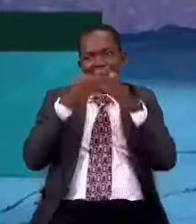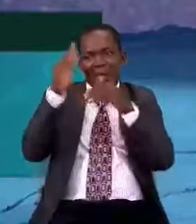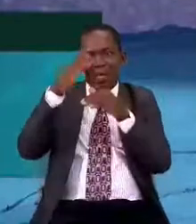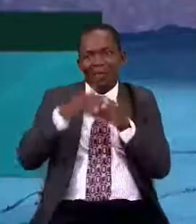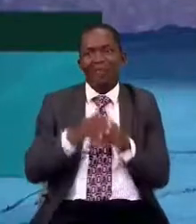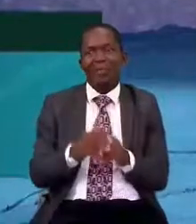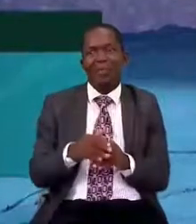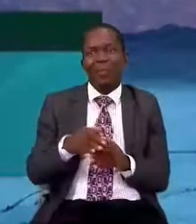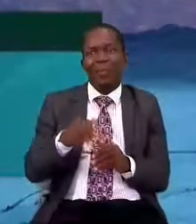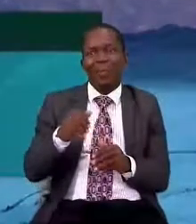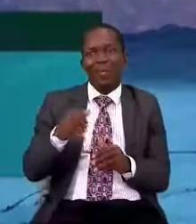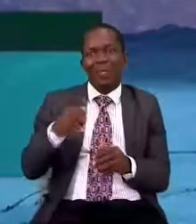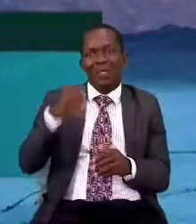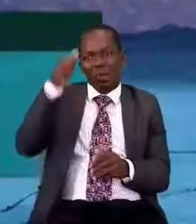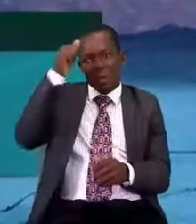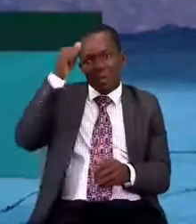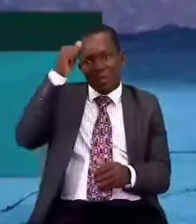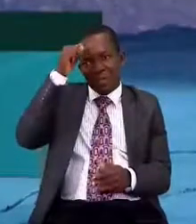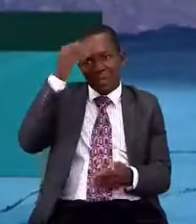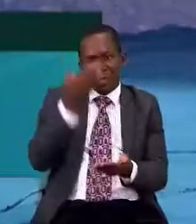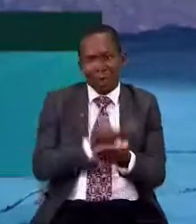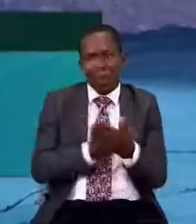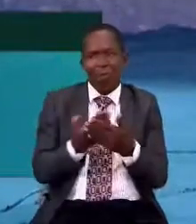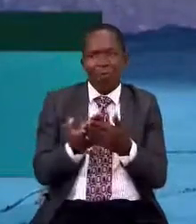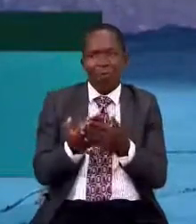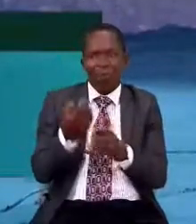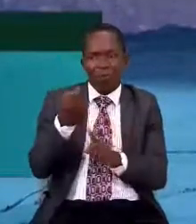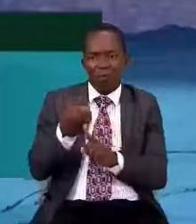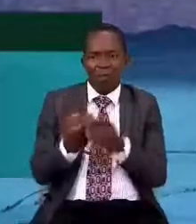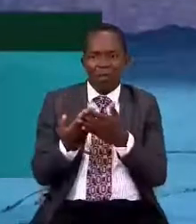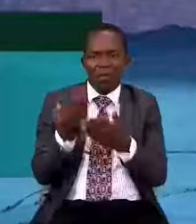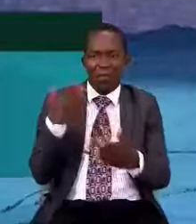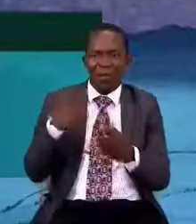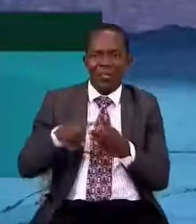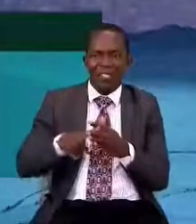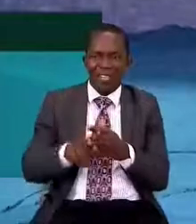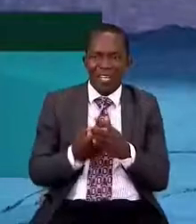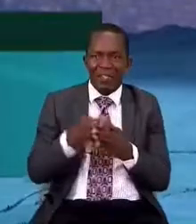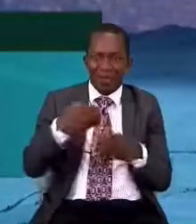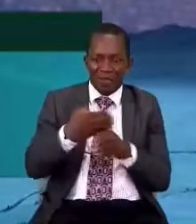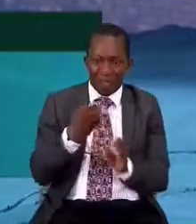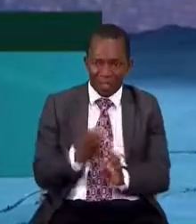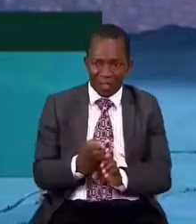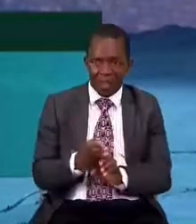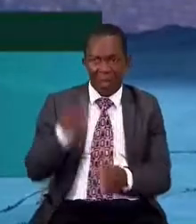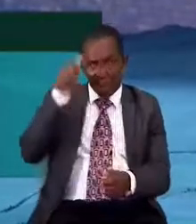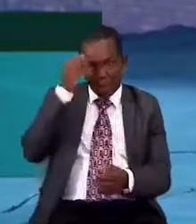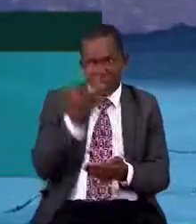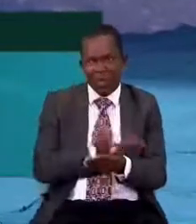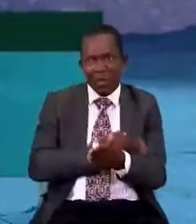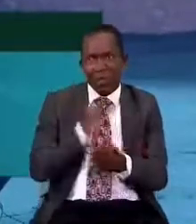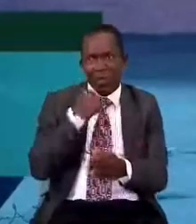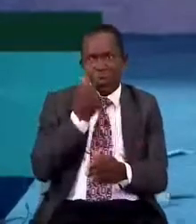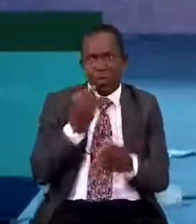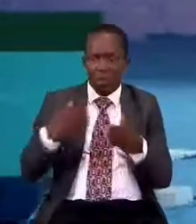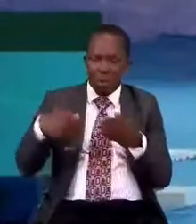fils qui va régner, qui va protéger, qui va préserver, le fils qui a